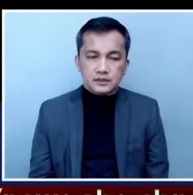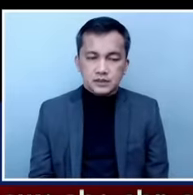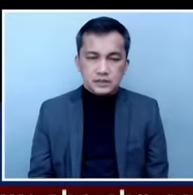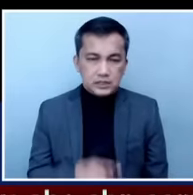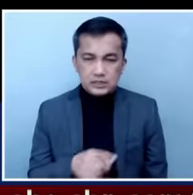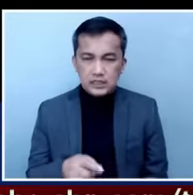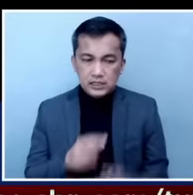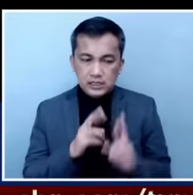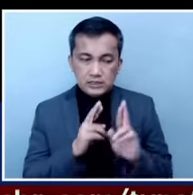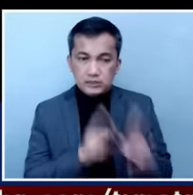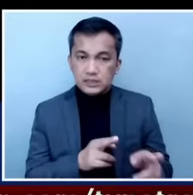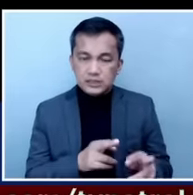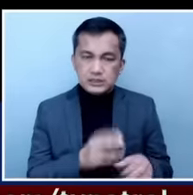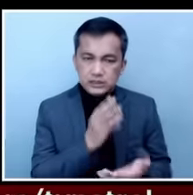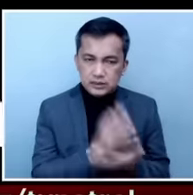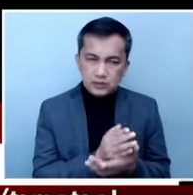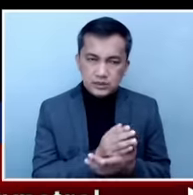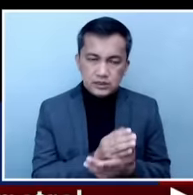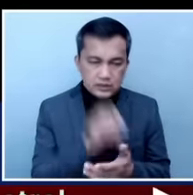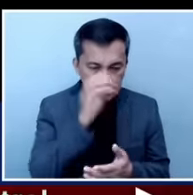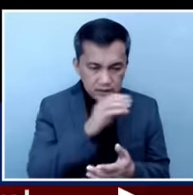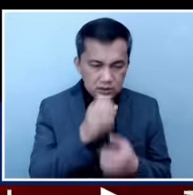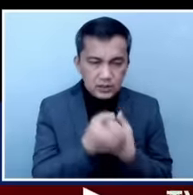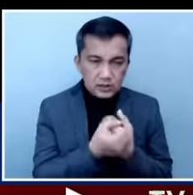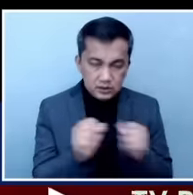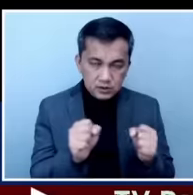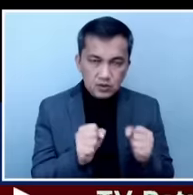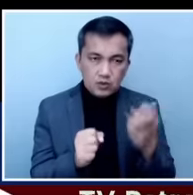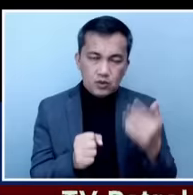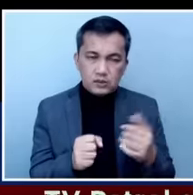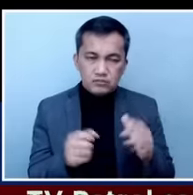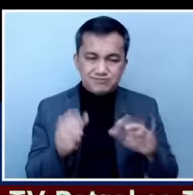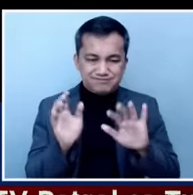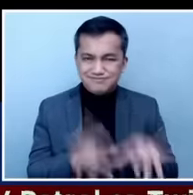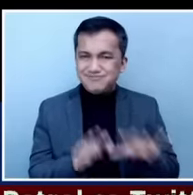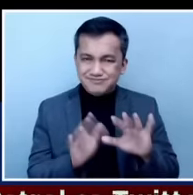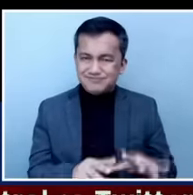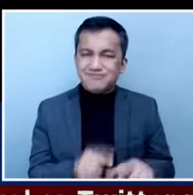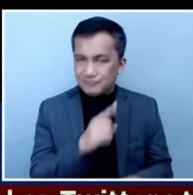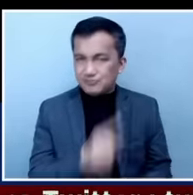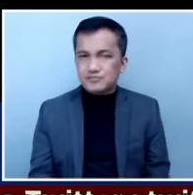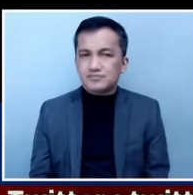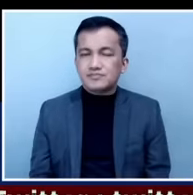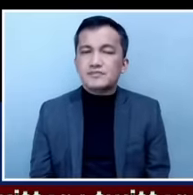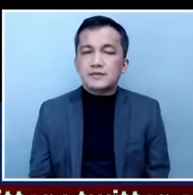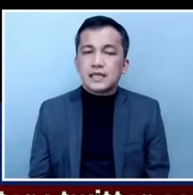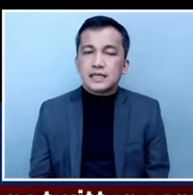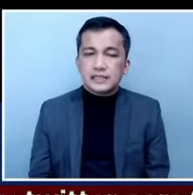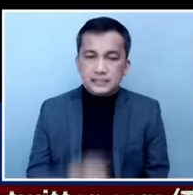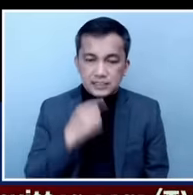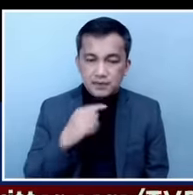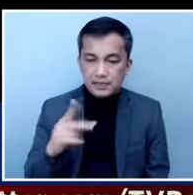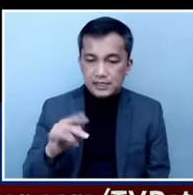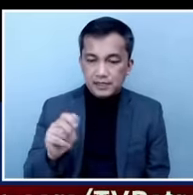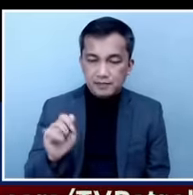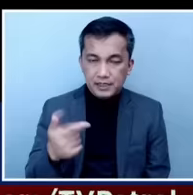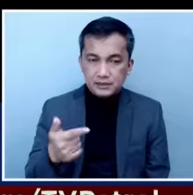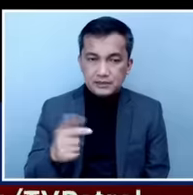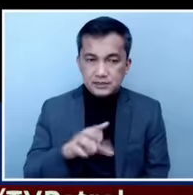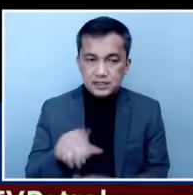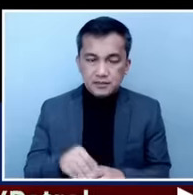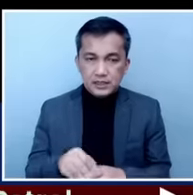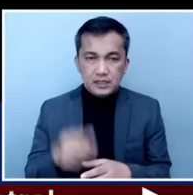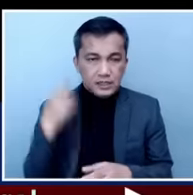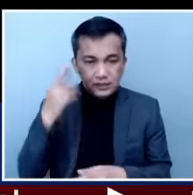iba-ibang ahensya ang search and rescue operations dahil malakas pa rin ang ulan doon. Ayon kay Kabag, kabilang sa mga sanhi ng